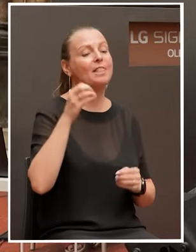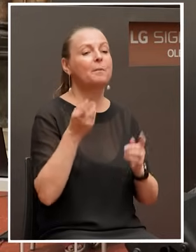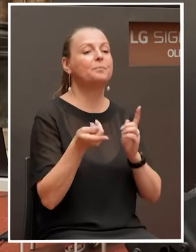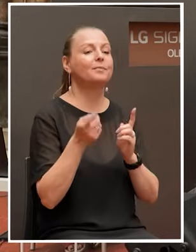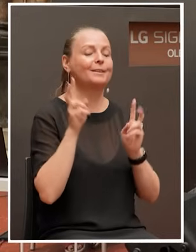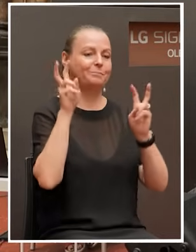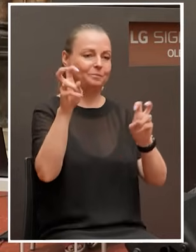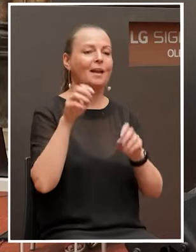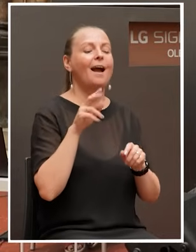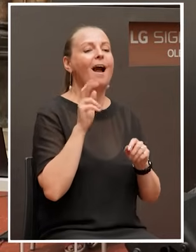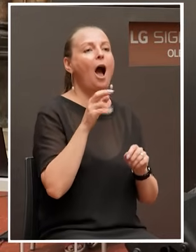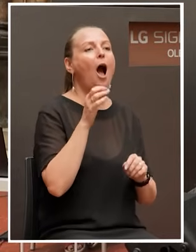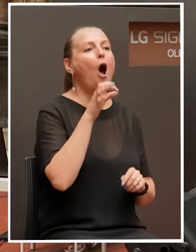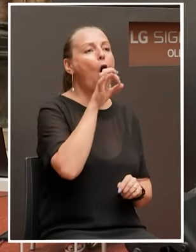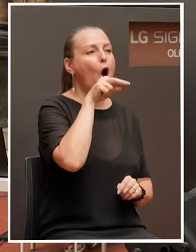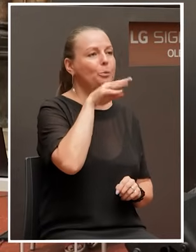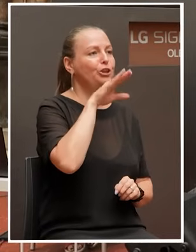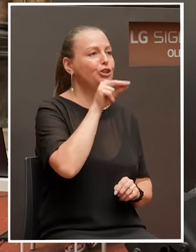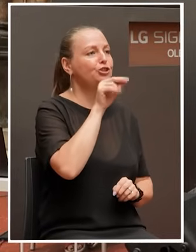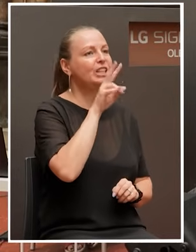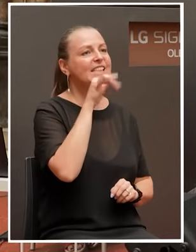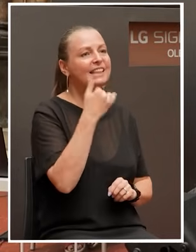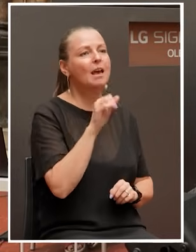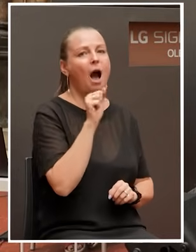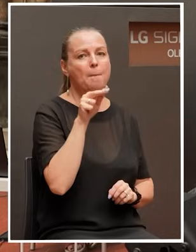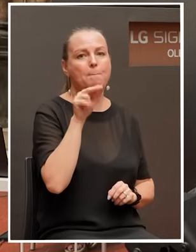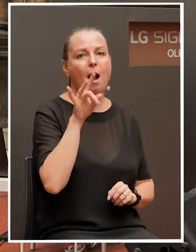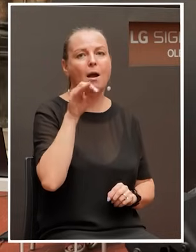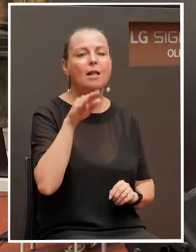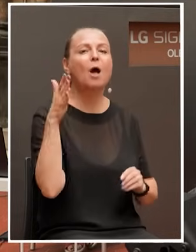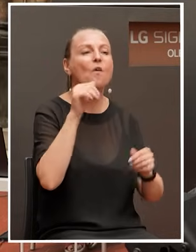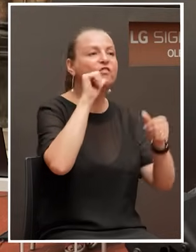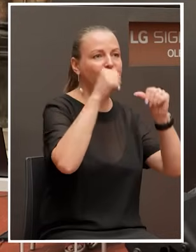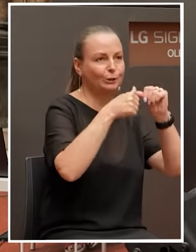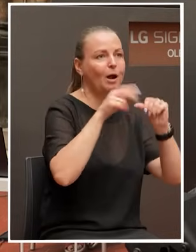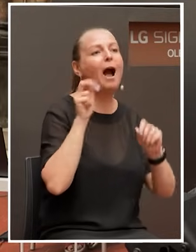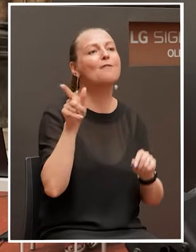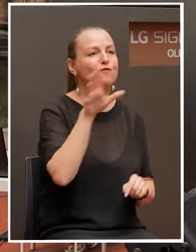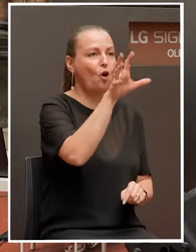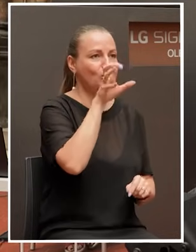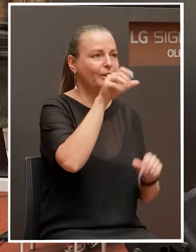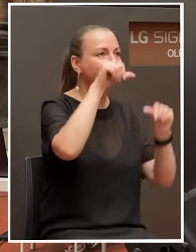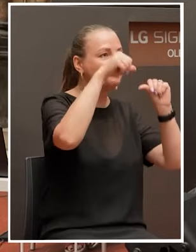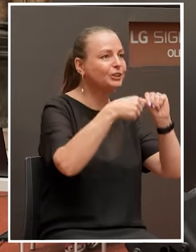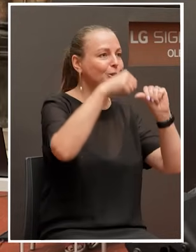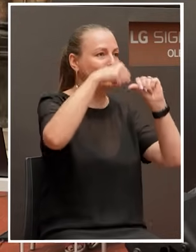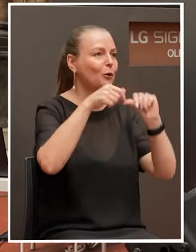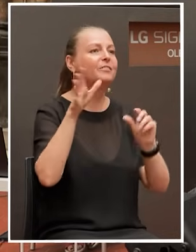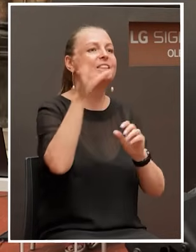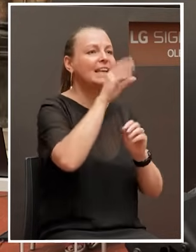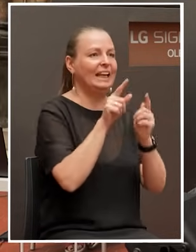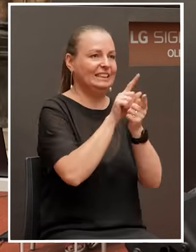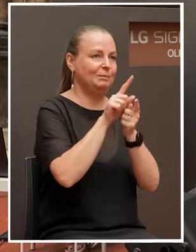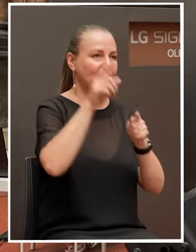оптический аппарат, который фиксирует тончайшие мимолетные впечатления. Но если мы посмотрим более тщательно на эти